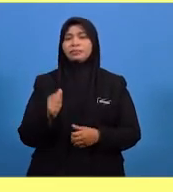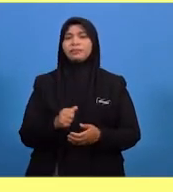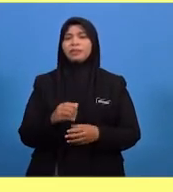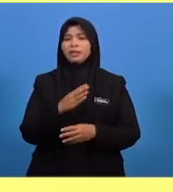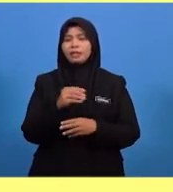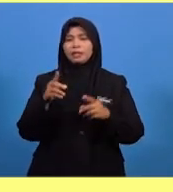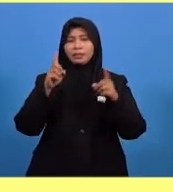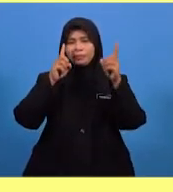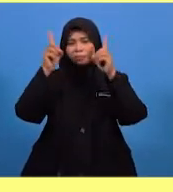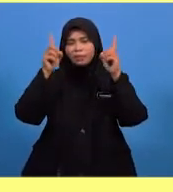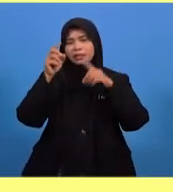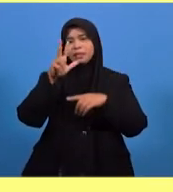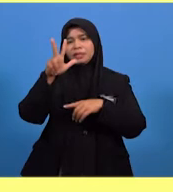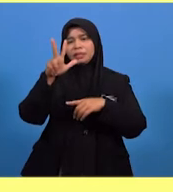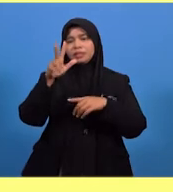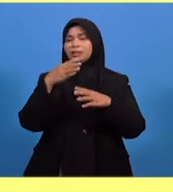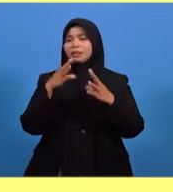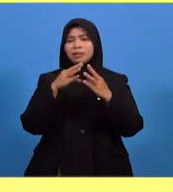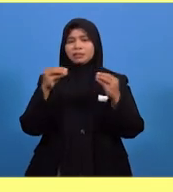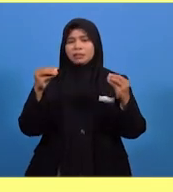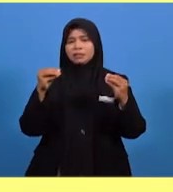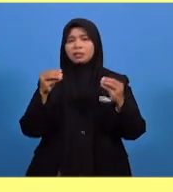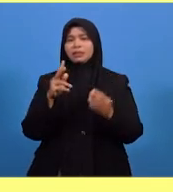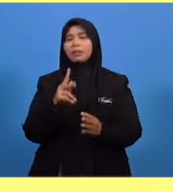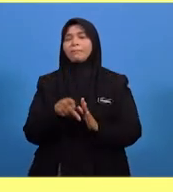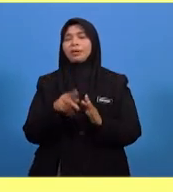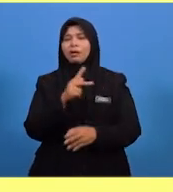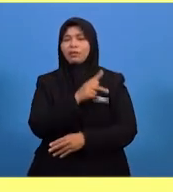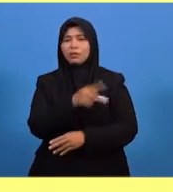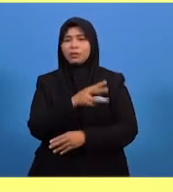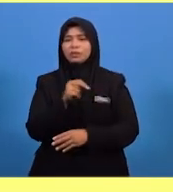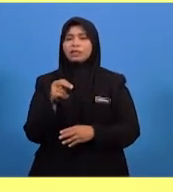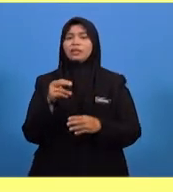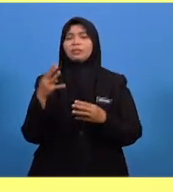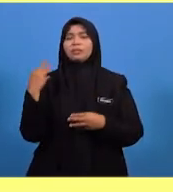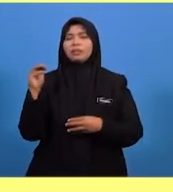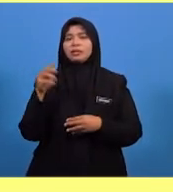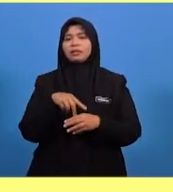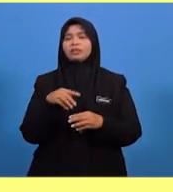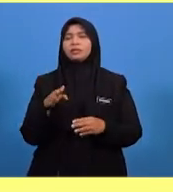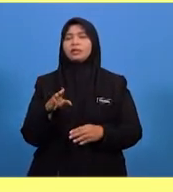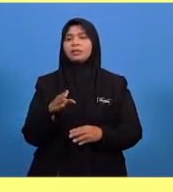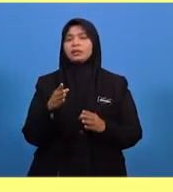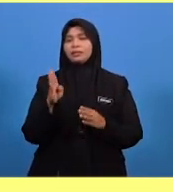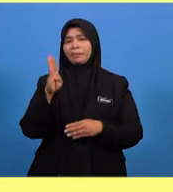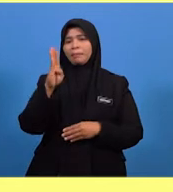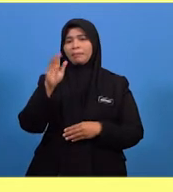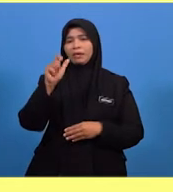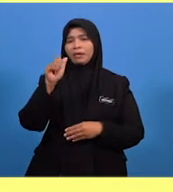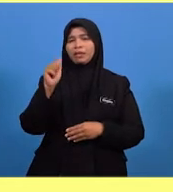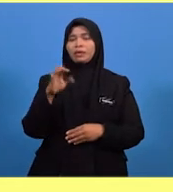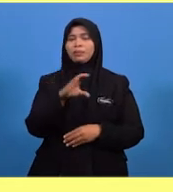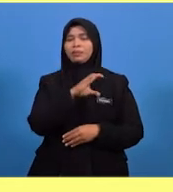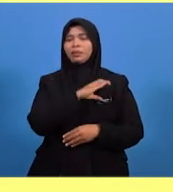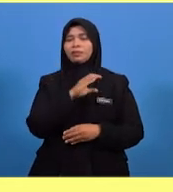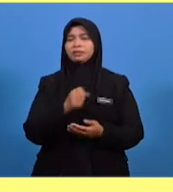bintang 30 telah menamatkan penguasaan mereka di Balai Polis Batu Pahat